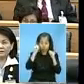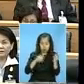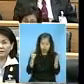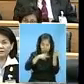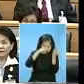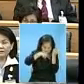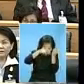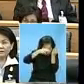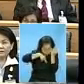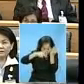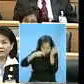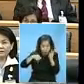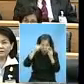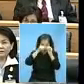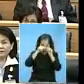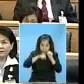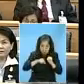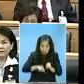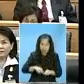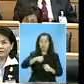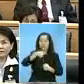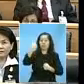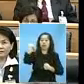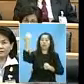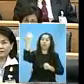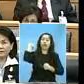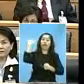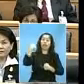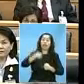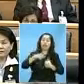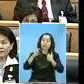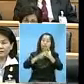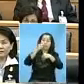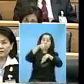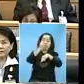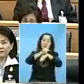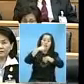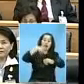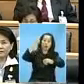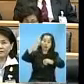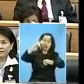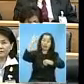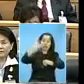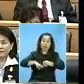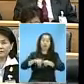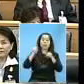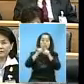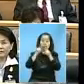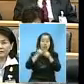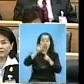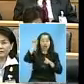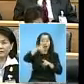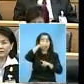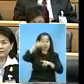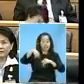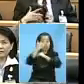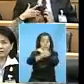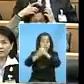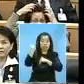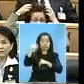า309มาตรามานั่งท่องครับเพราะฉะนั้นก็ต้องฝากกราบเรียนครับประเทศอังกฤษมี51มาตรา